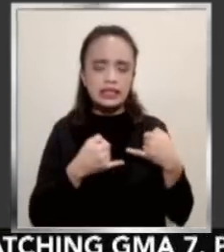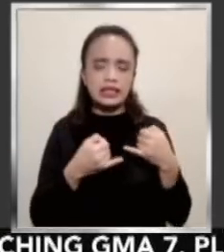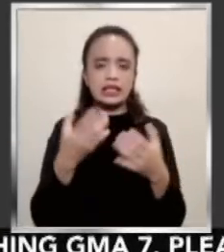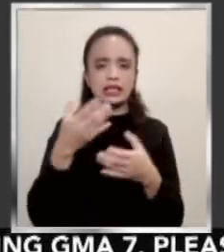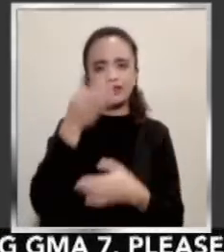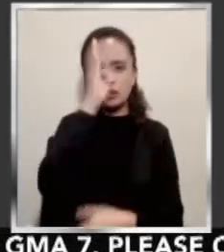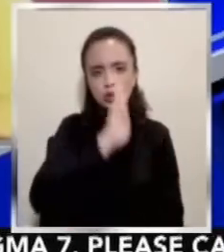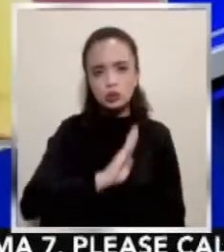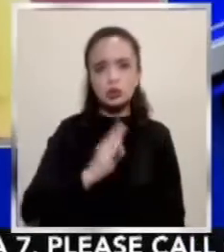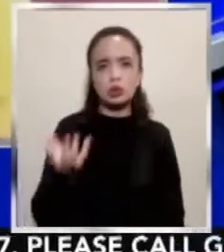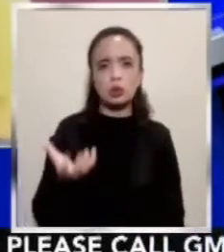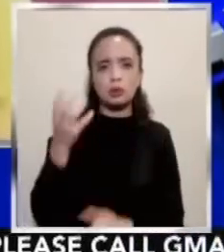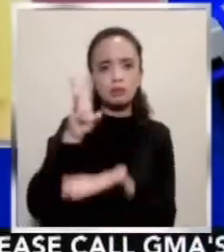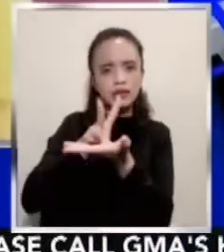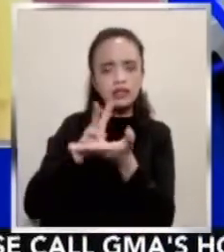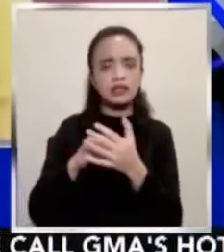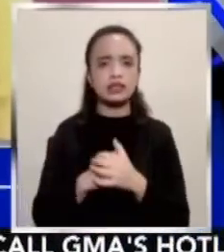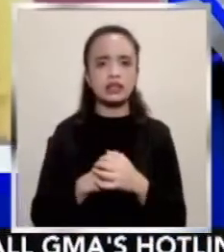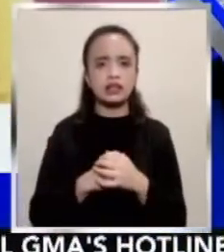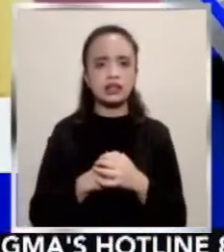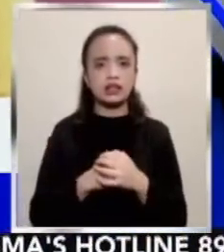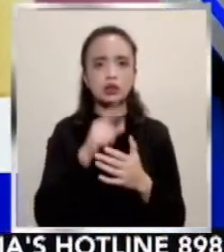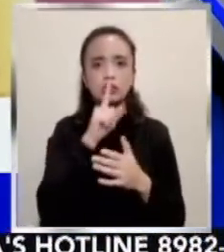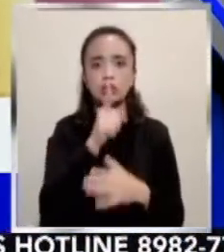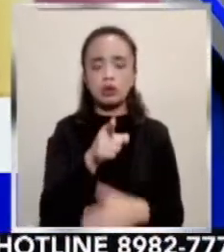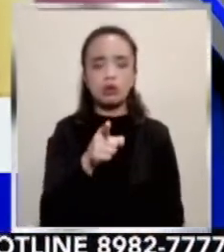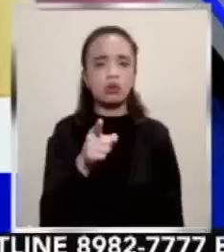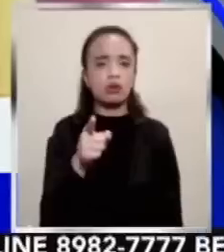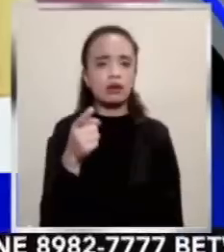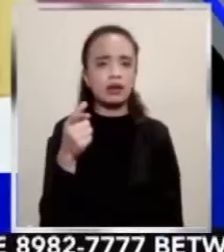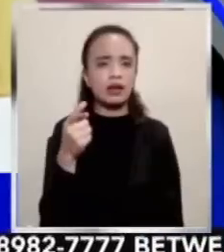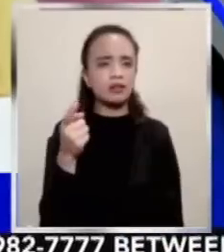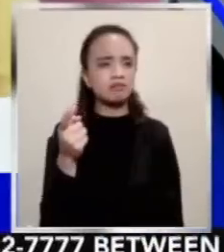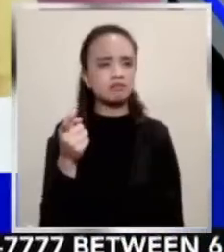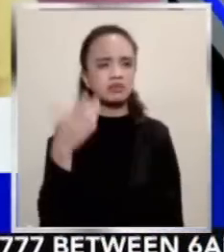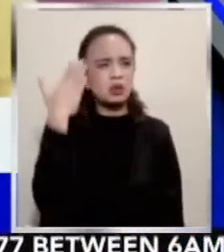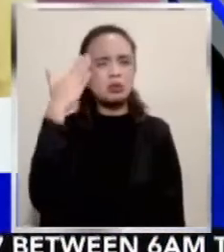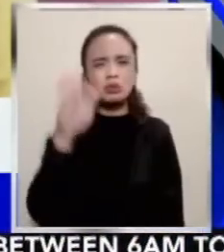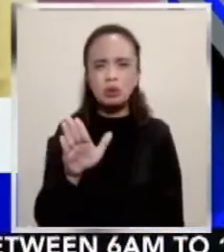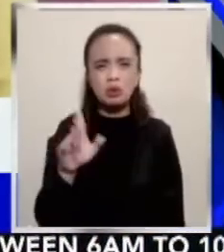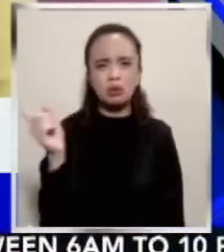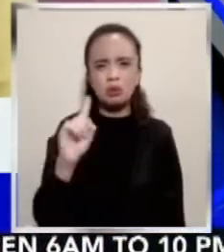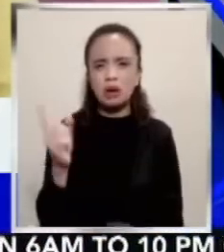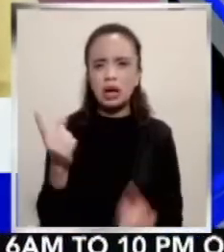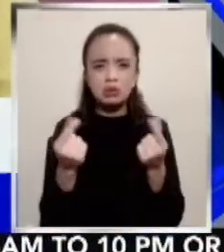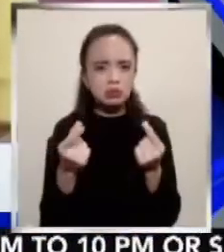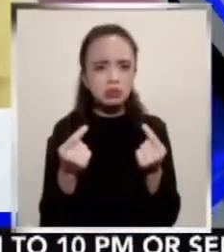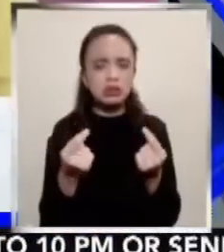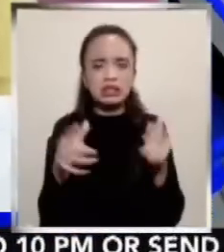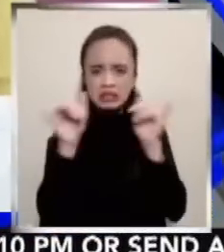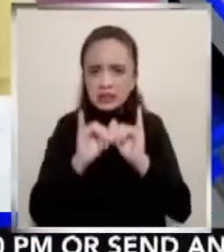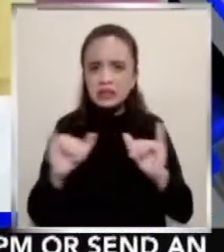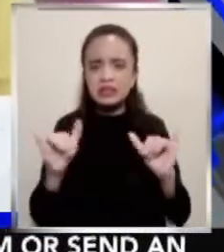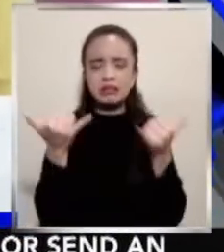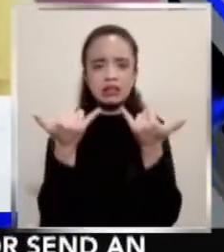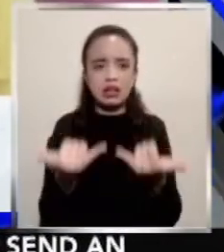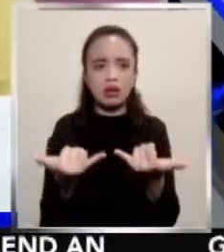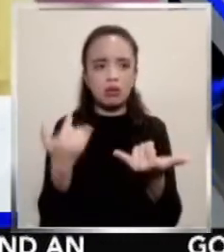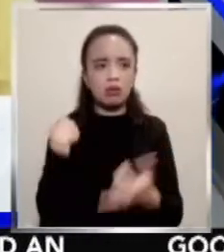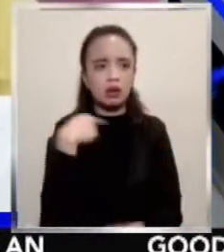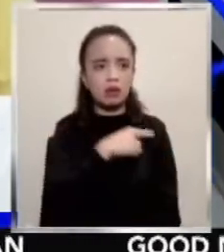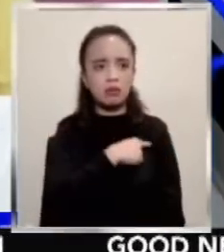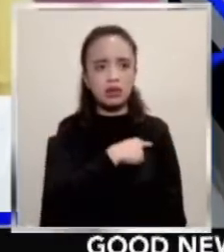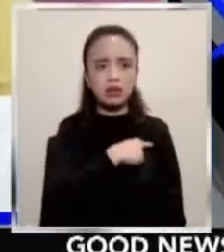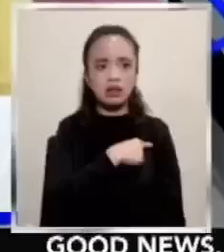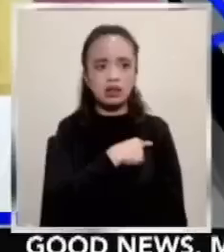suspect. Napakasakit. Hindi po namin alam po ano gagawin namin. Hanggang ngayon po, ma'am, hindi pa po namin natanggap yung